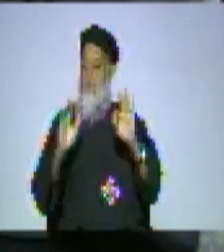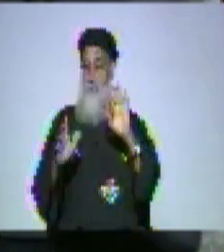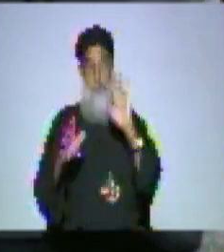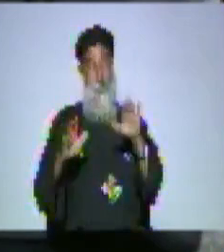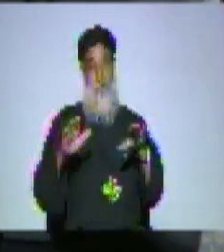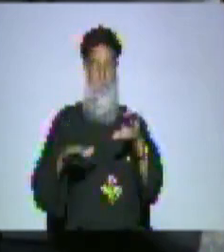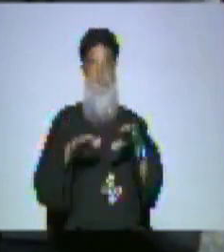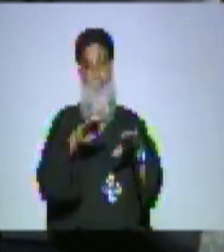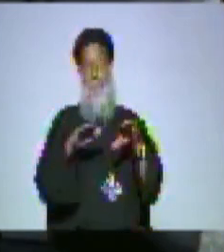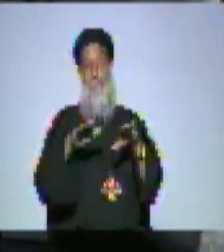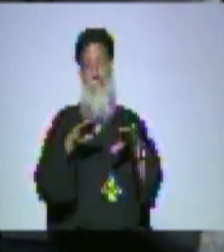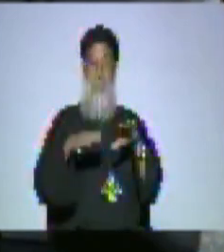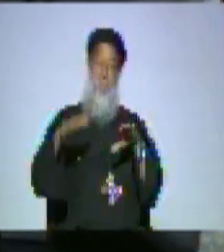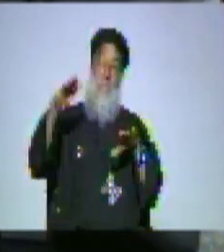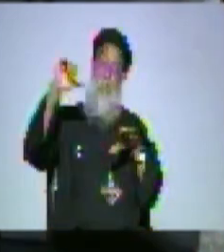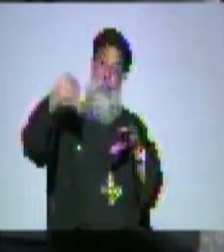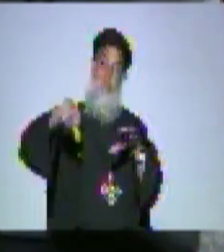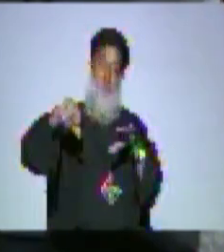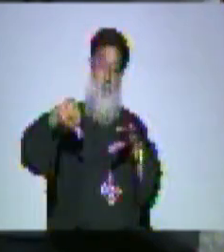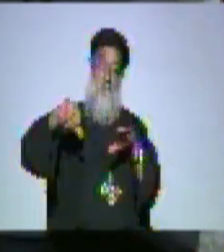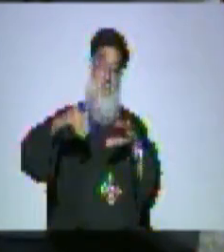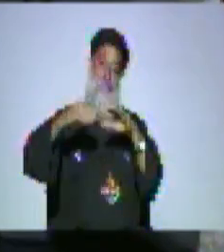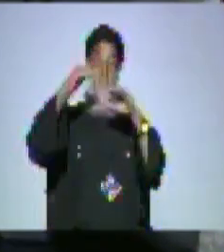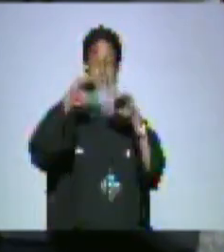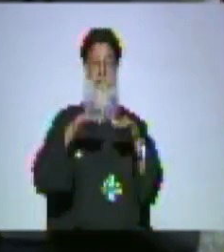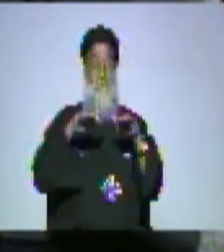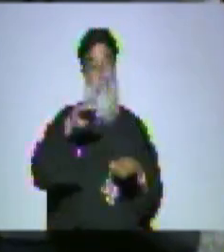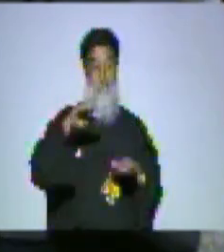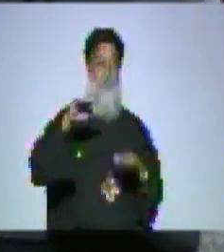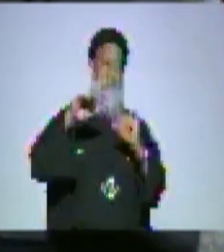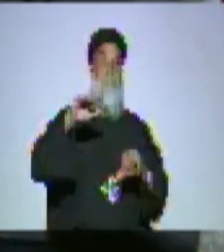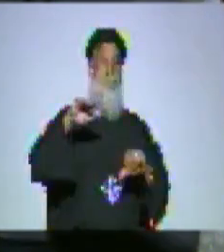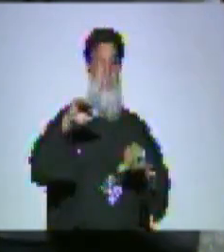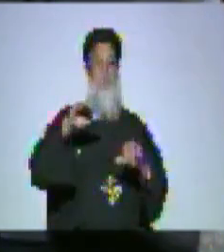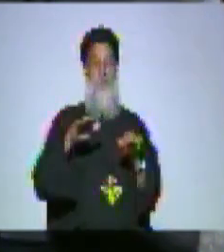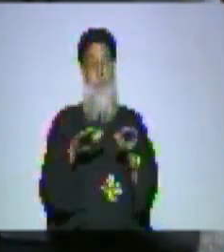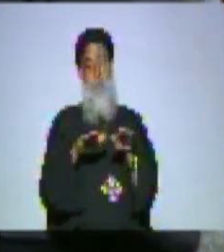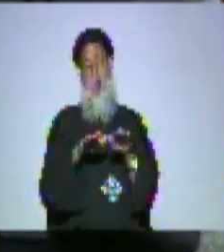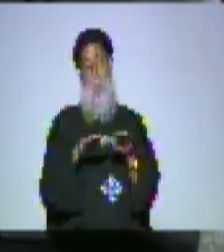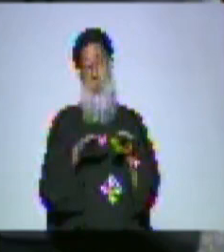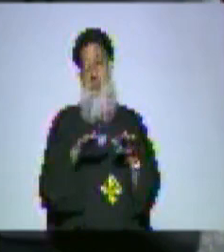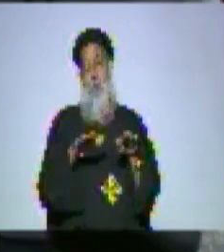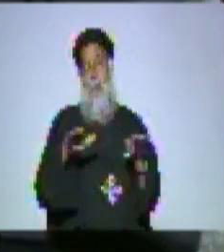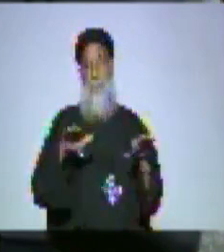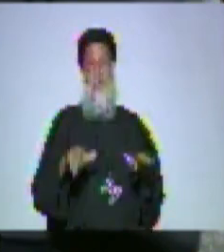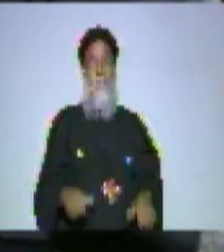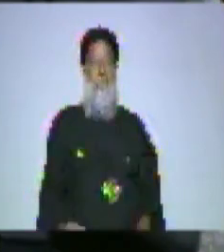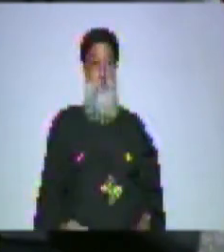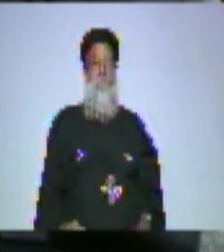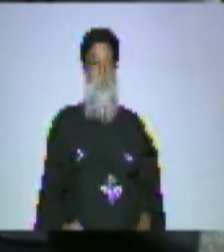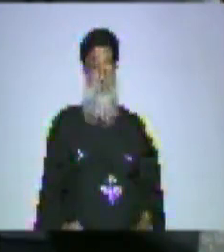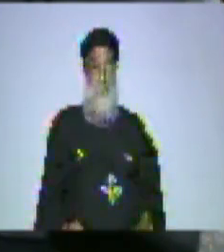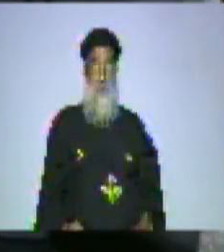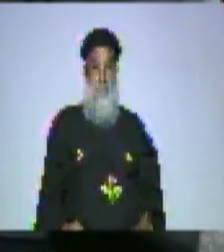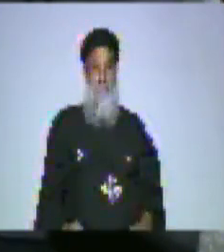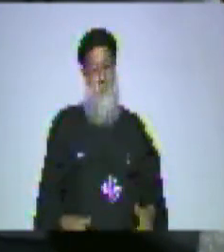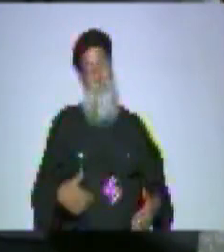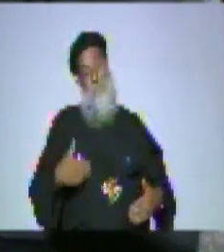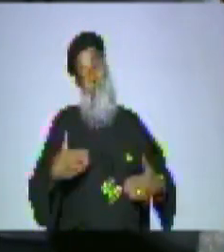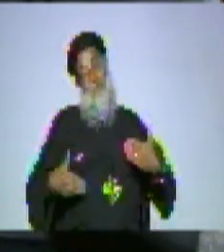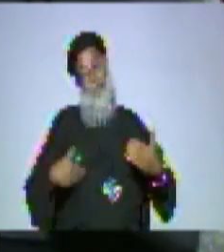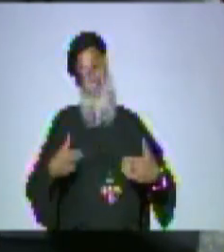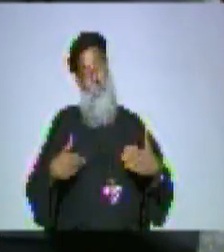يعني الزياده تضر والنقصان ايضا يضر طبعا طبعا تعبير فرح وجه